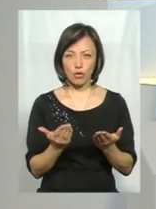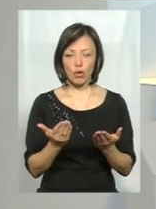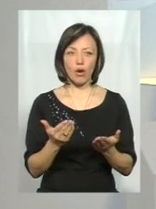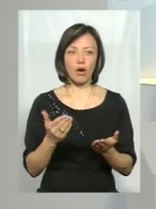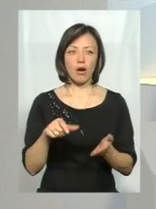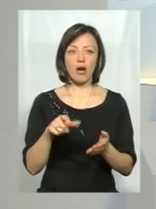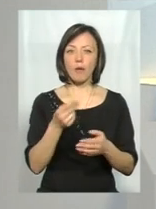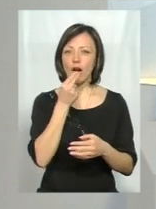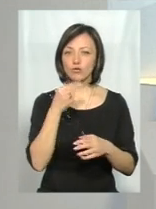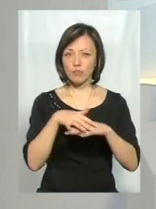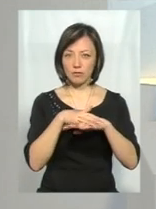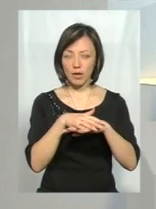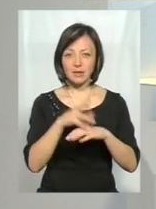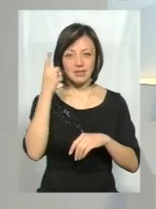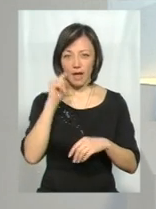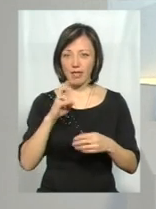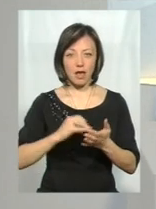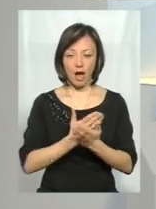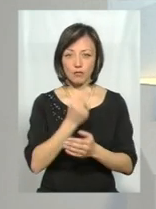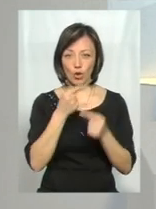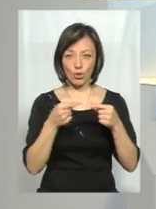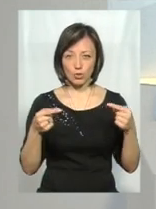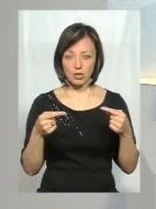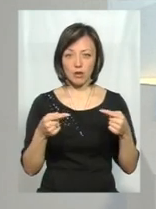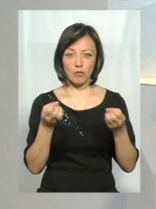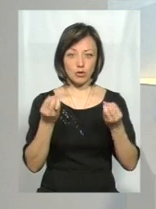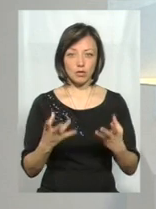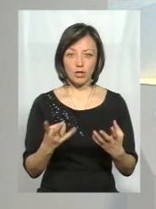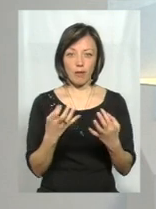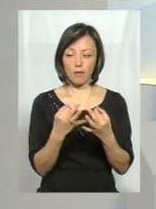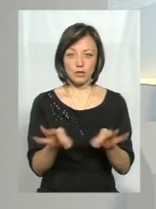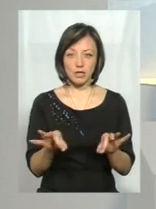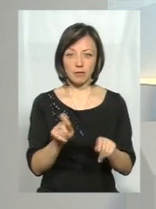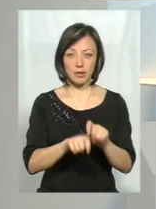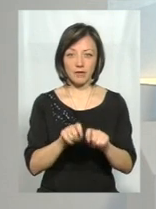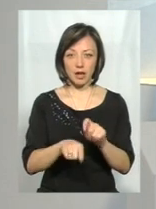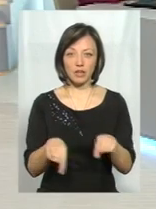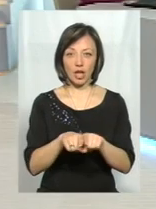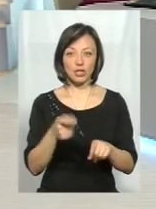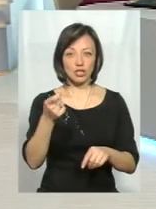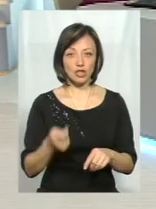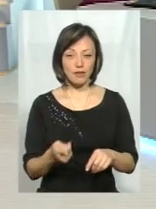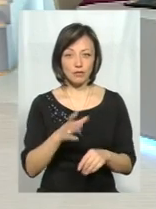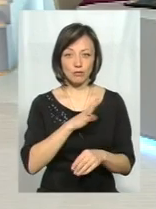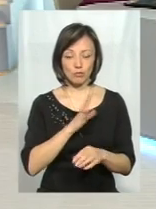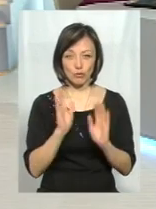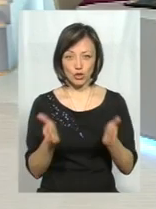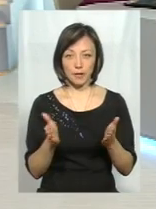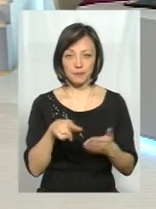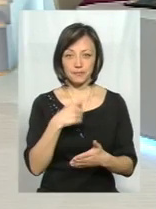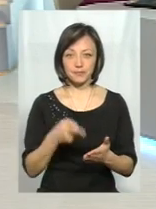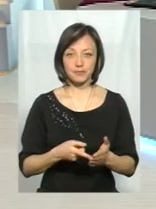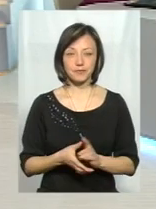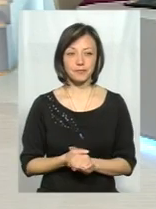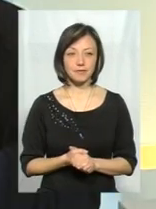харчових продуктів знає, що неякісна його продукція, то йому простіше не пустити перевіряльників, так дешевше буде?